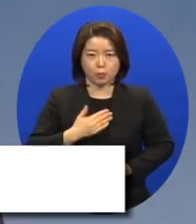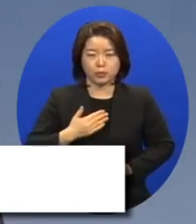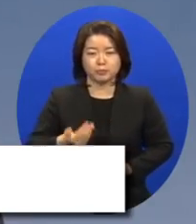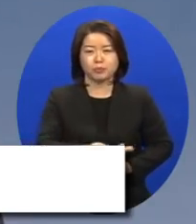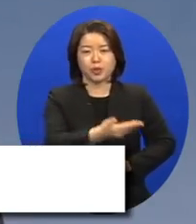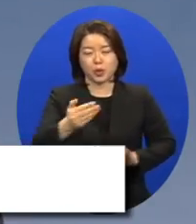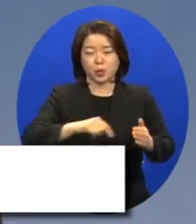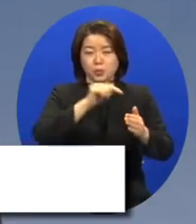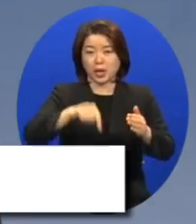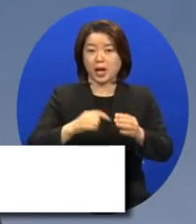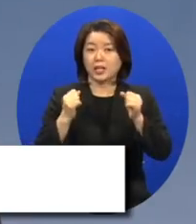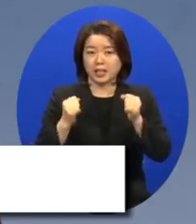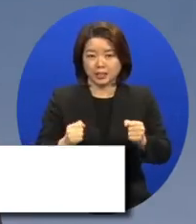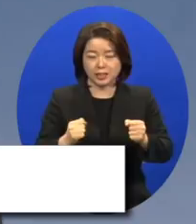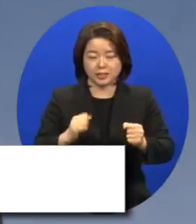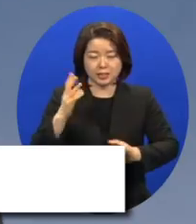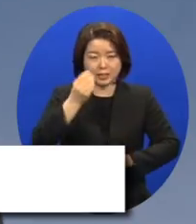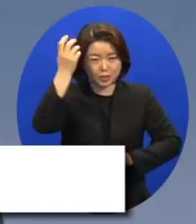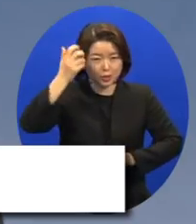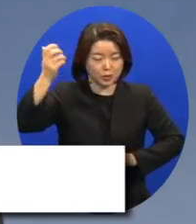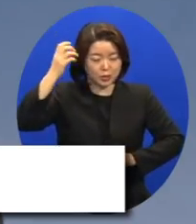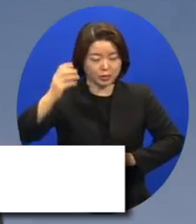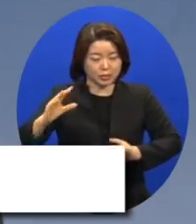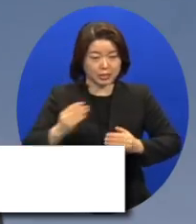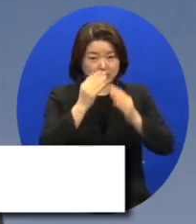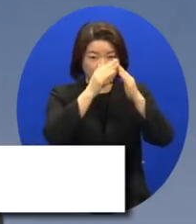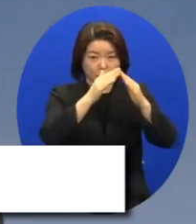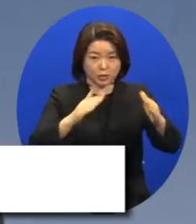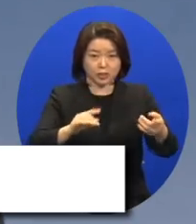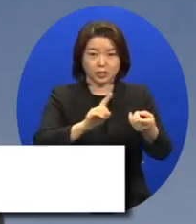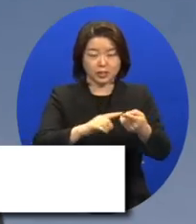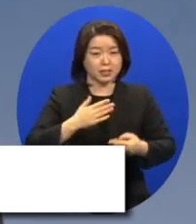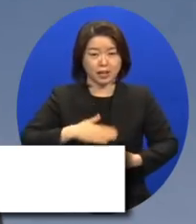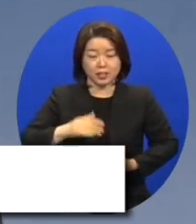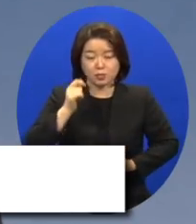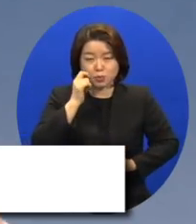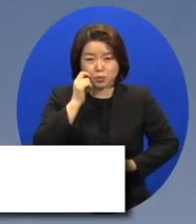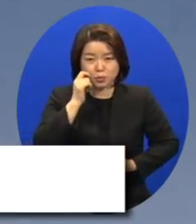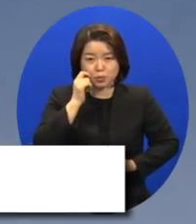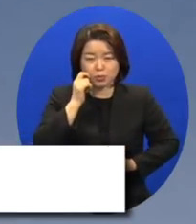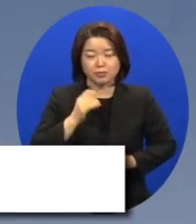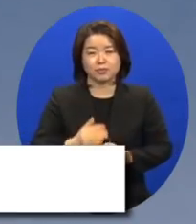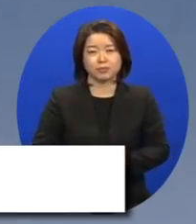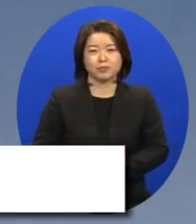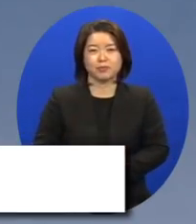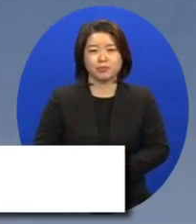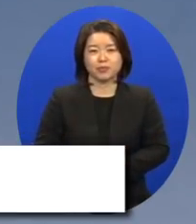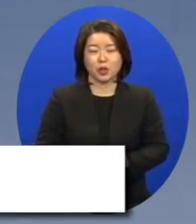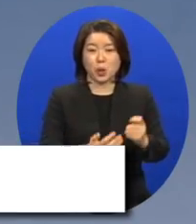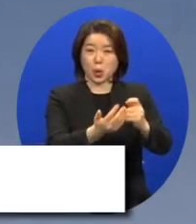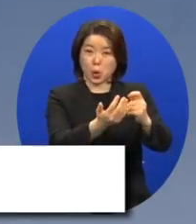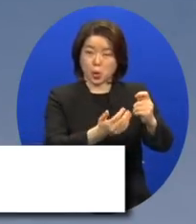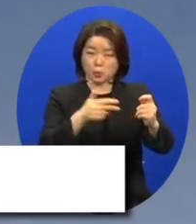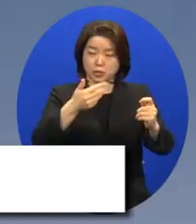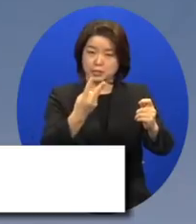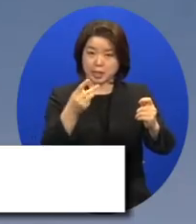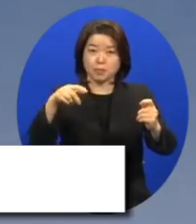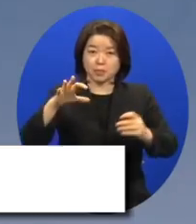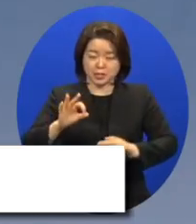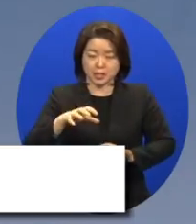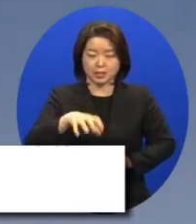안에 계신 성령의 전이 라는 것을 알지 못합니까 고린도전서 3장 에서는